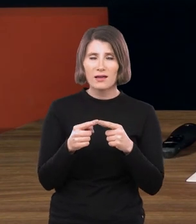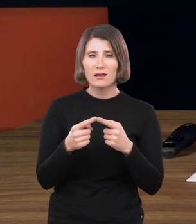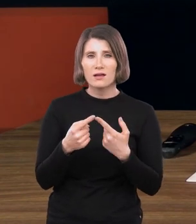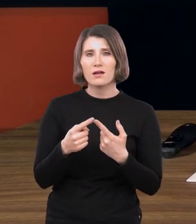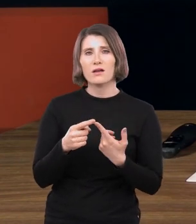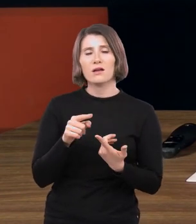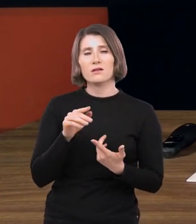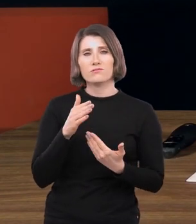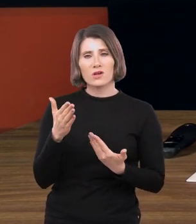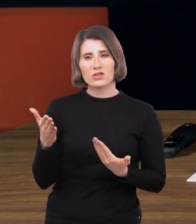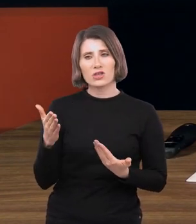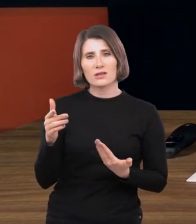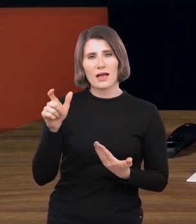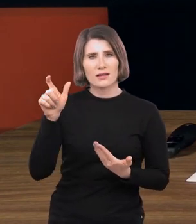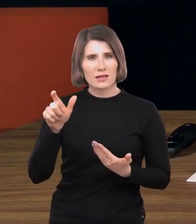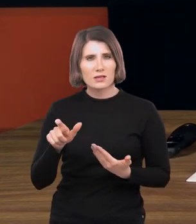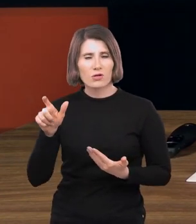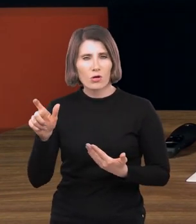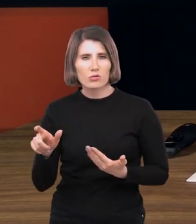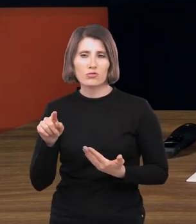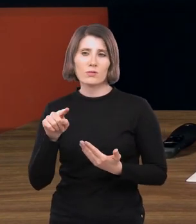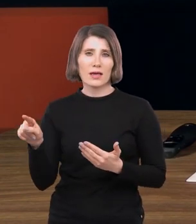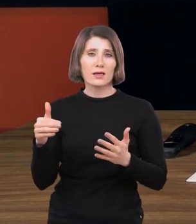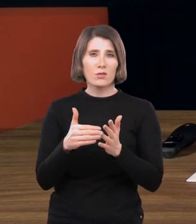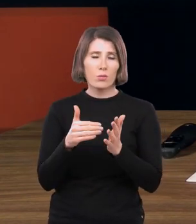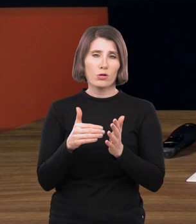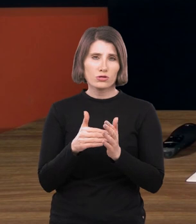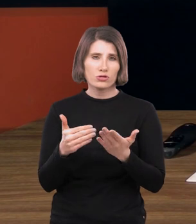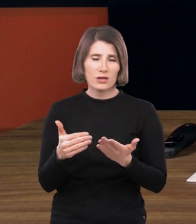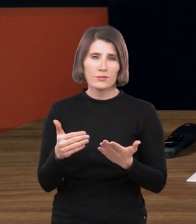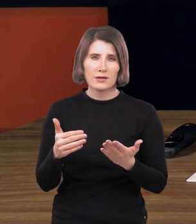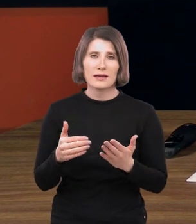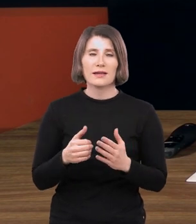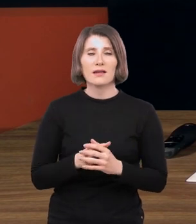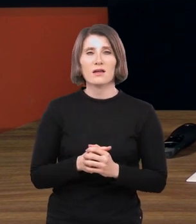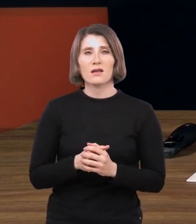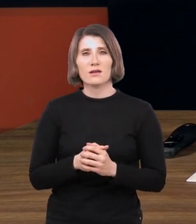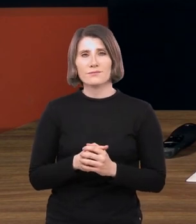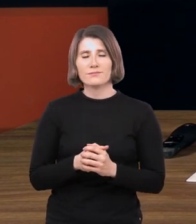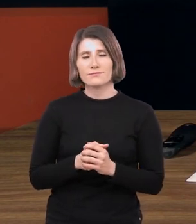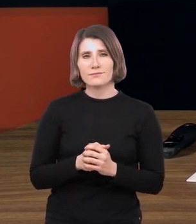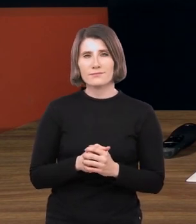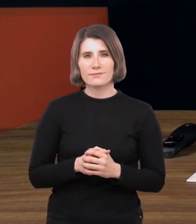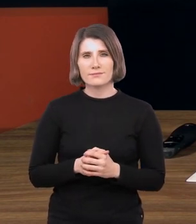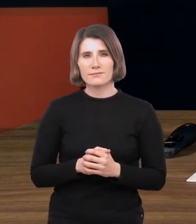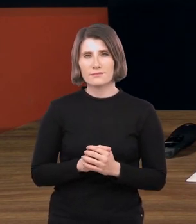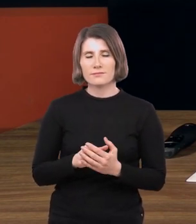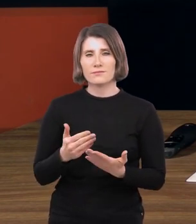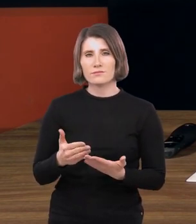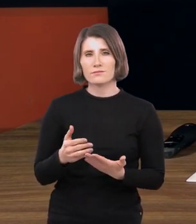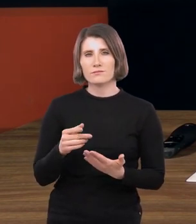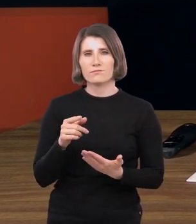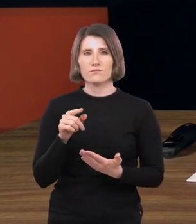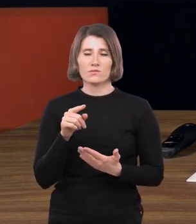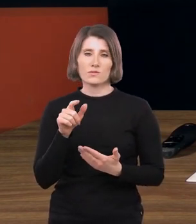w stanie sprostać potrzebom, jakie właśnie stoją przed osobami pracującymi